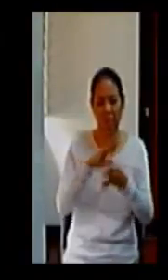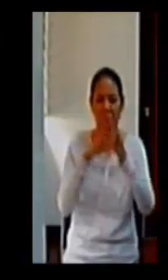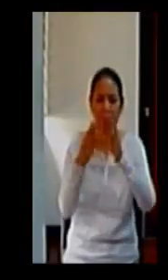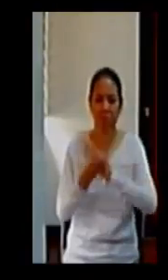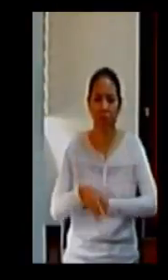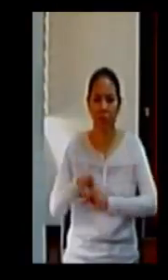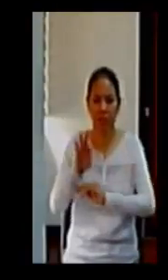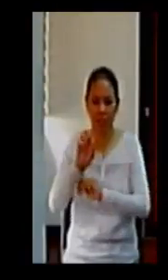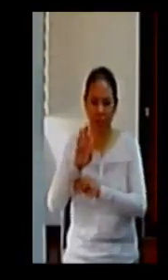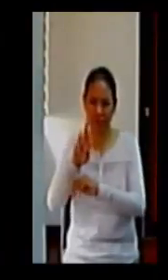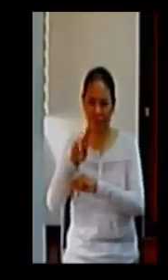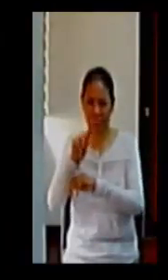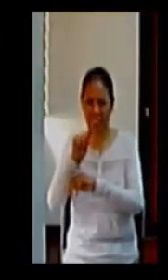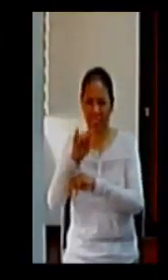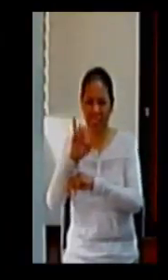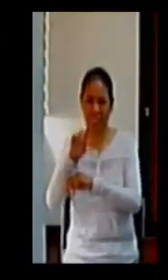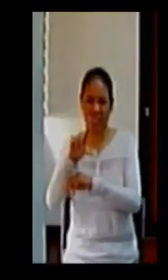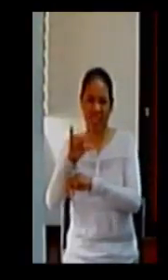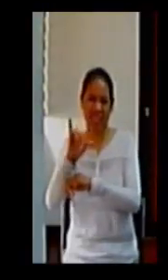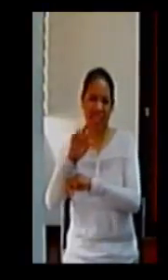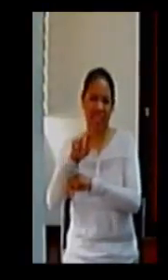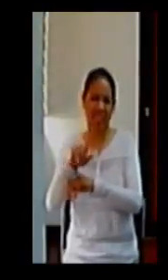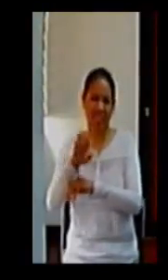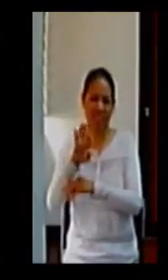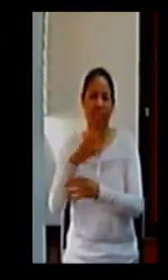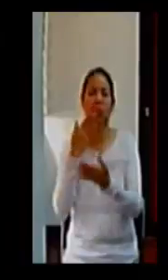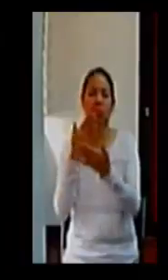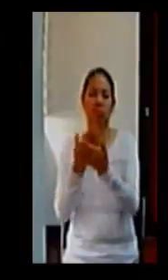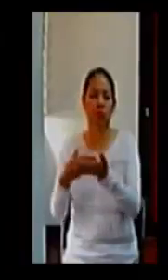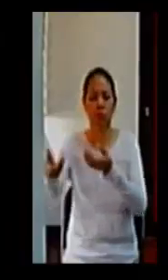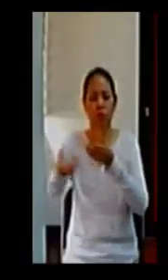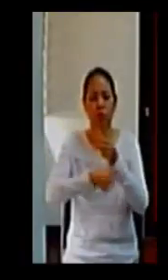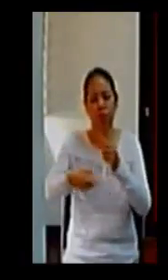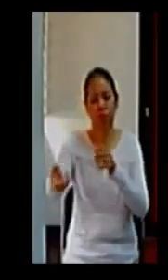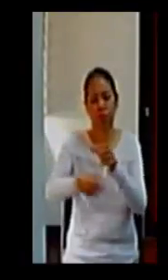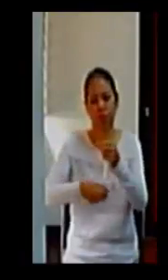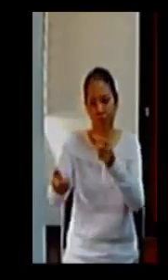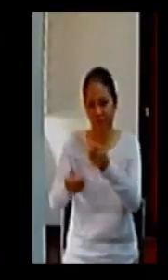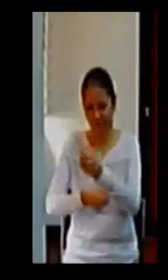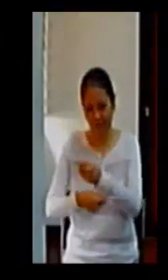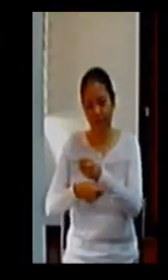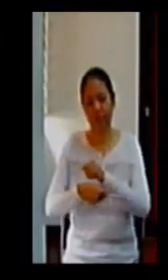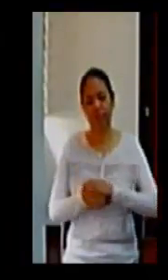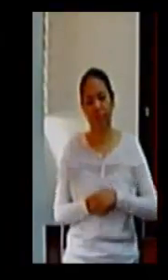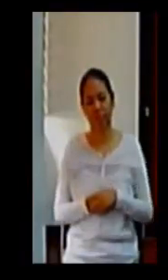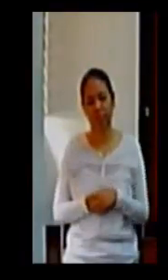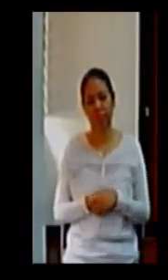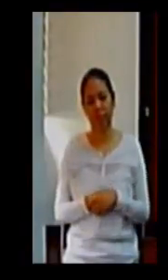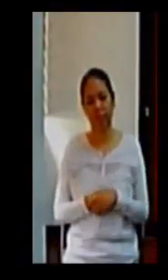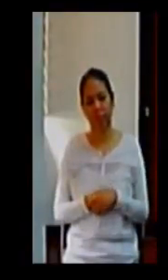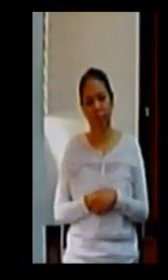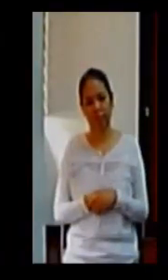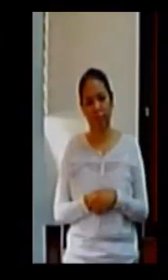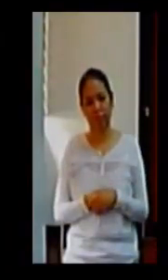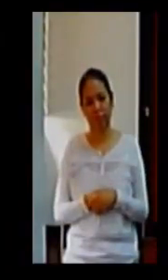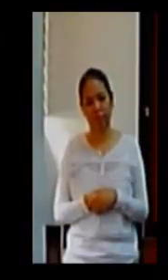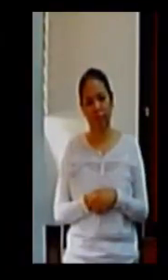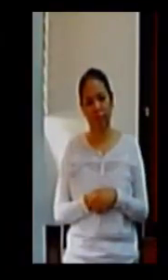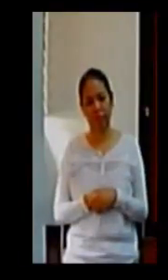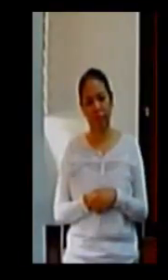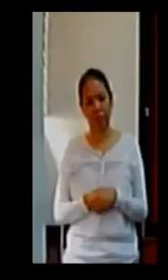maganda ang ani. O, tiyanan at uwan mo ya mapahuti